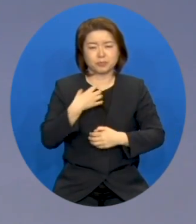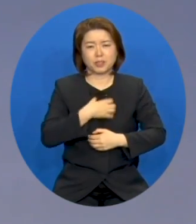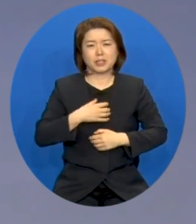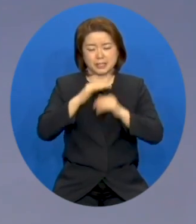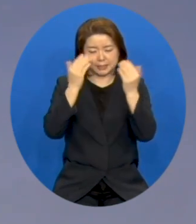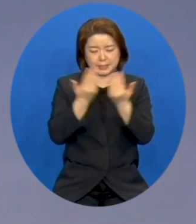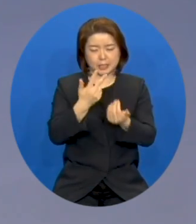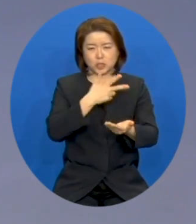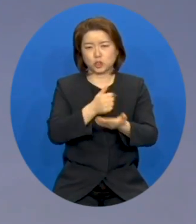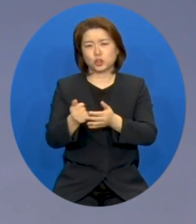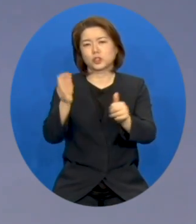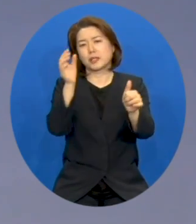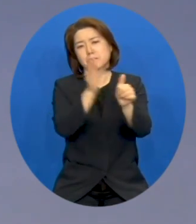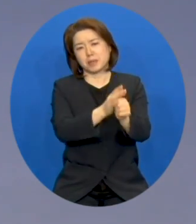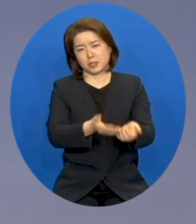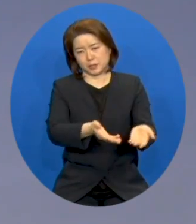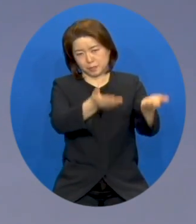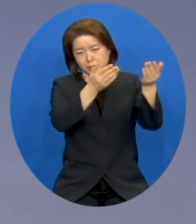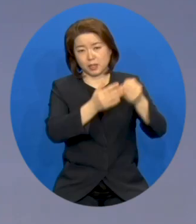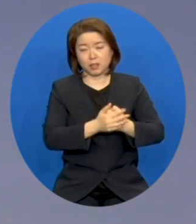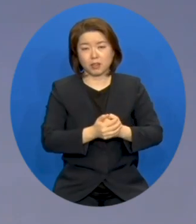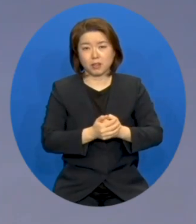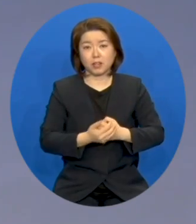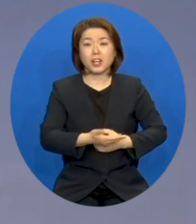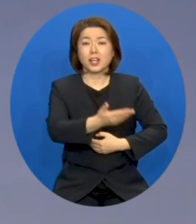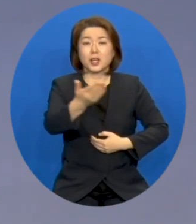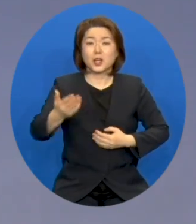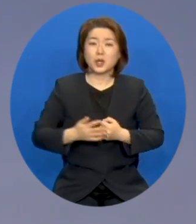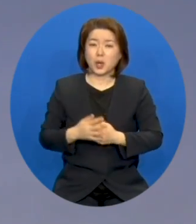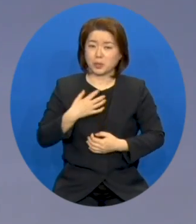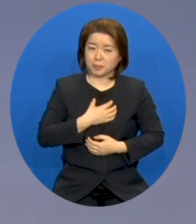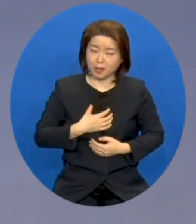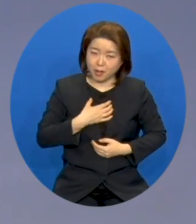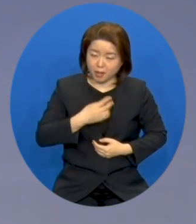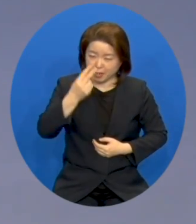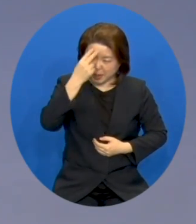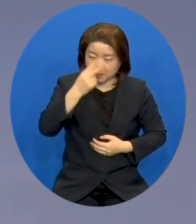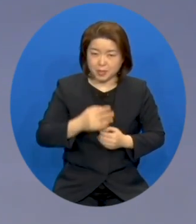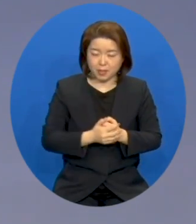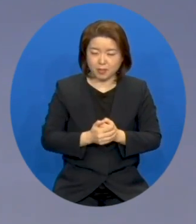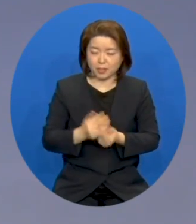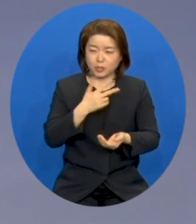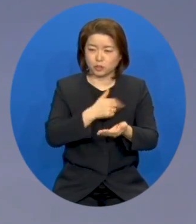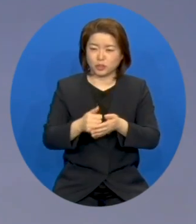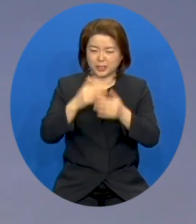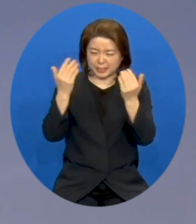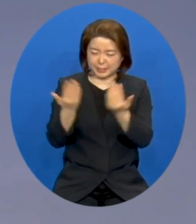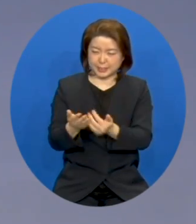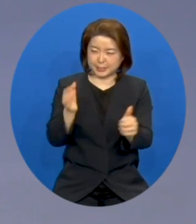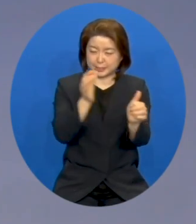맡겨버리라 했는데 여러분, 여러분의 염려가 주님께 맡겨집니까?